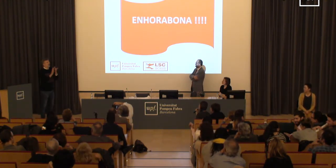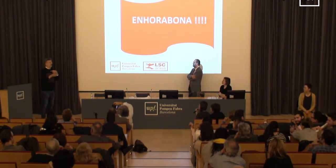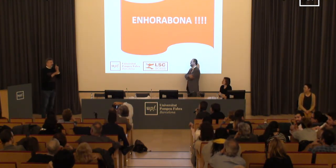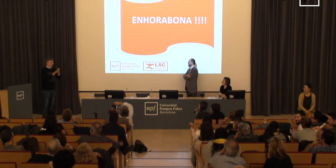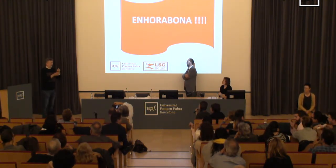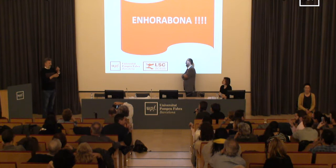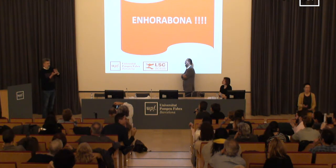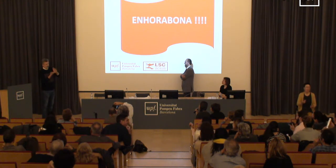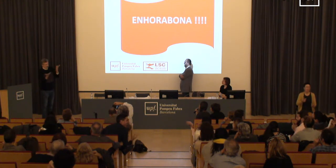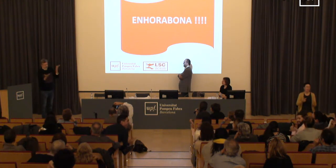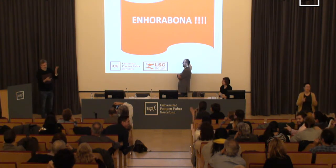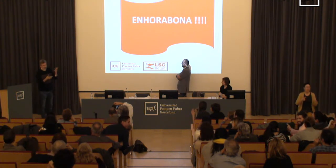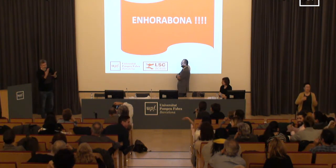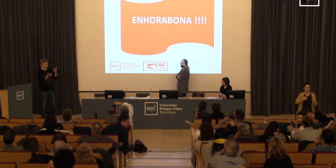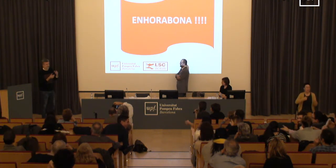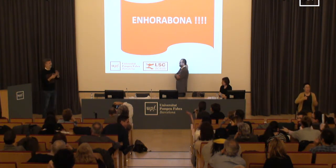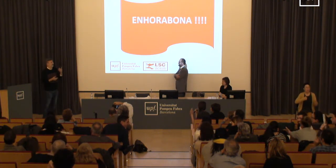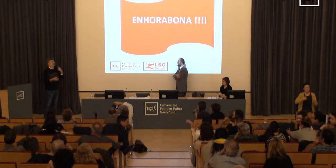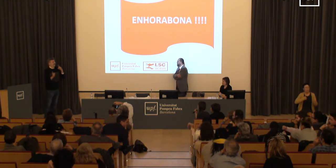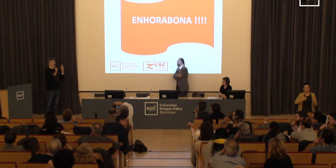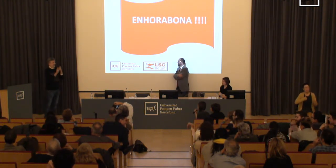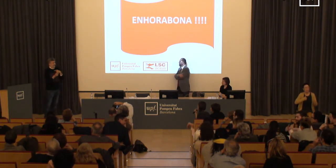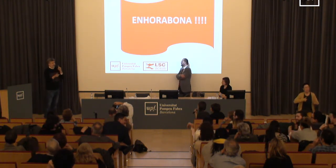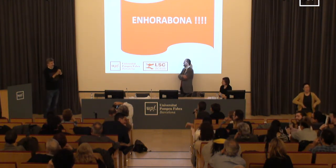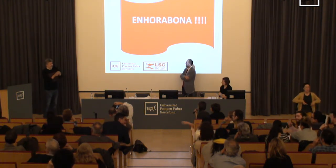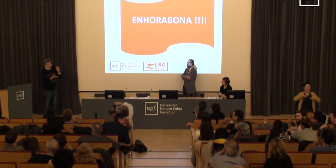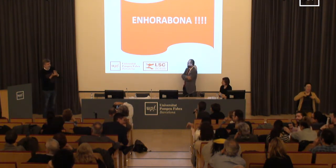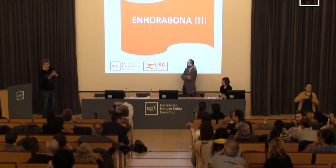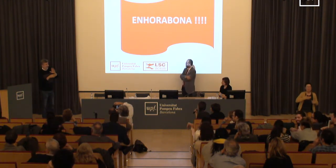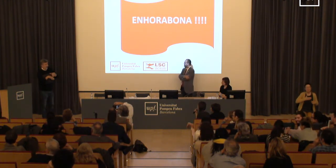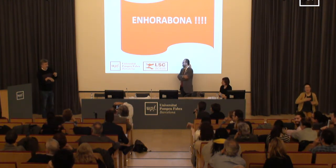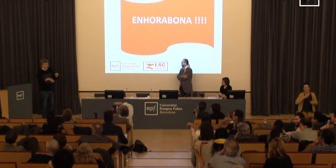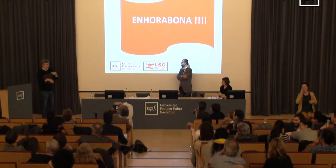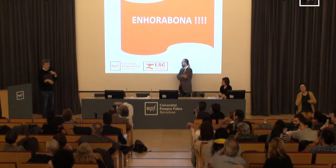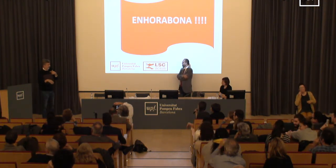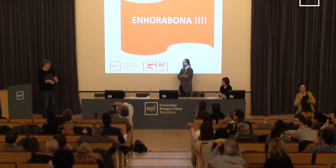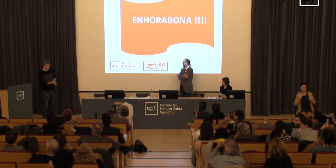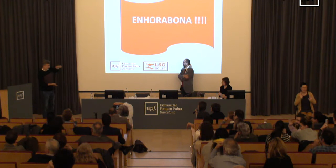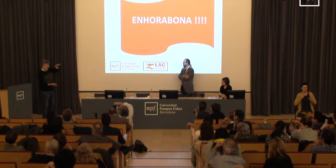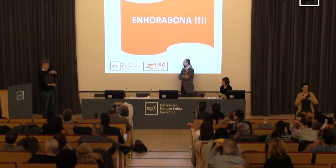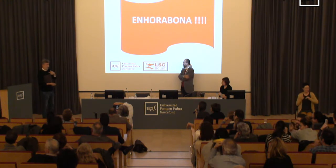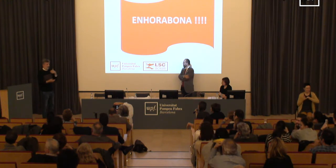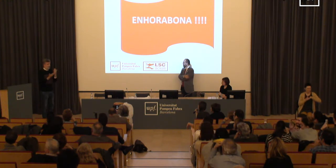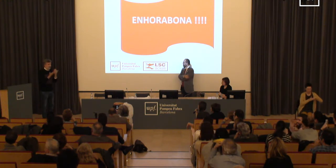No cal explicar els motius pels quals em vaig apuntar al curs ni res, seré molt breu, però